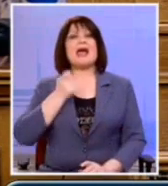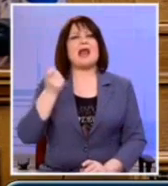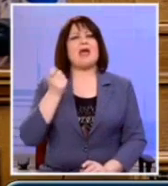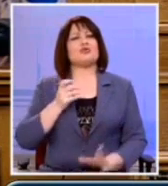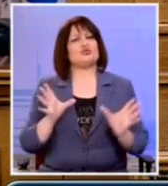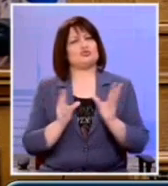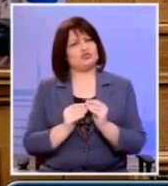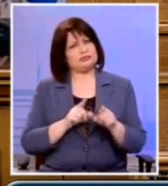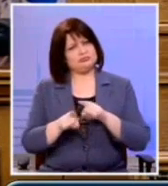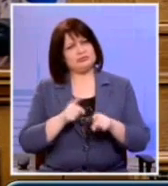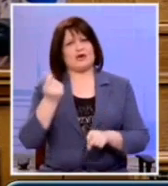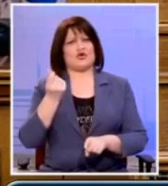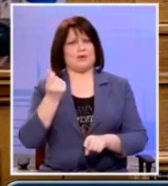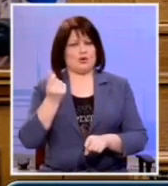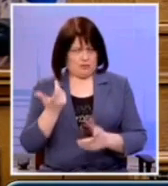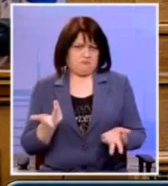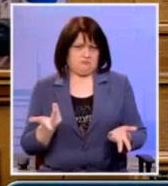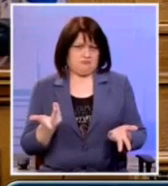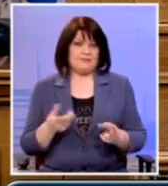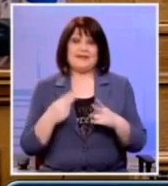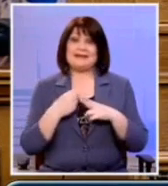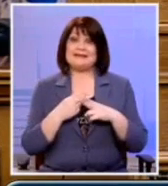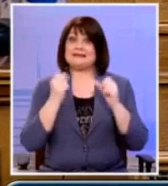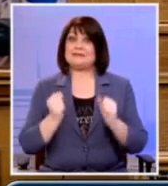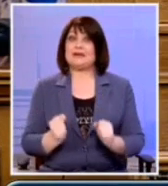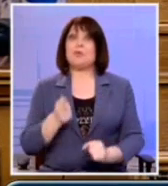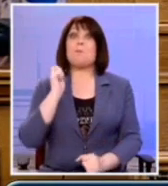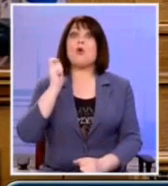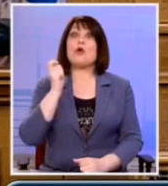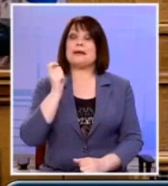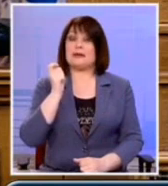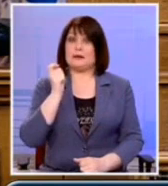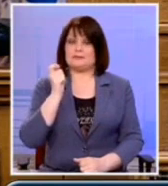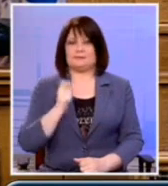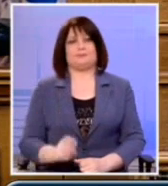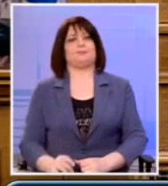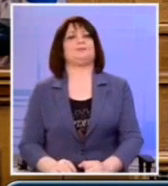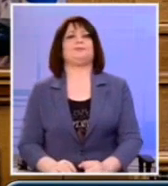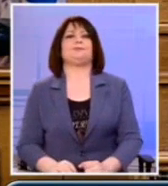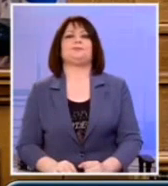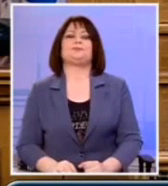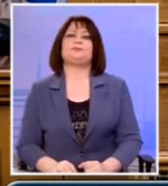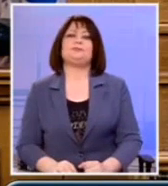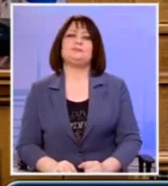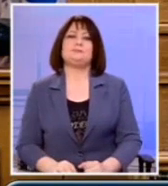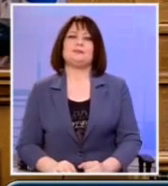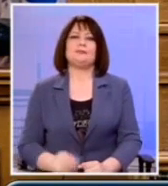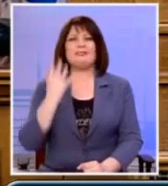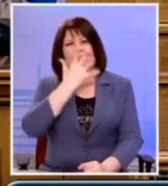διάσταση, η βασική του σημασία είναι πολιτική. Γνωρίζουμε από το χρέος του τρίτου